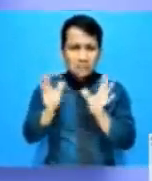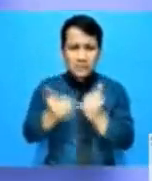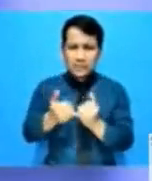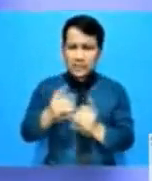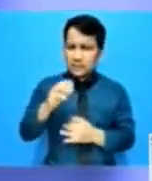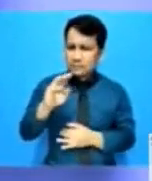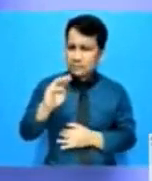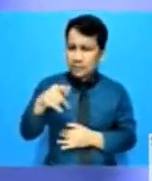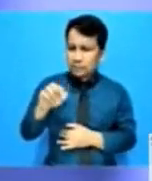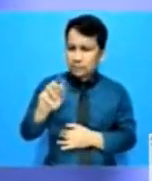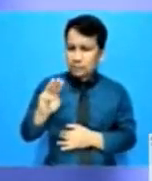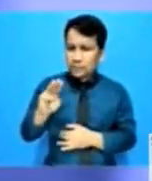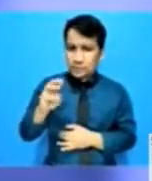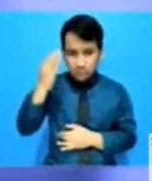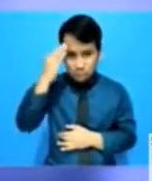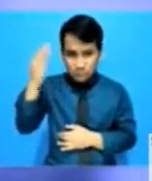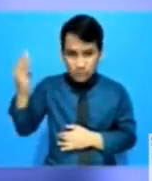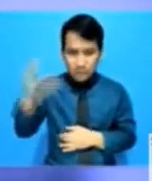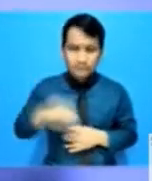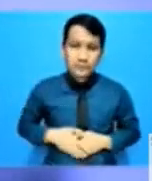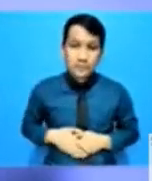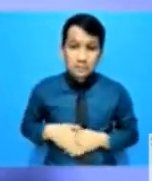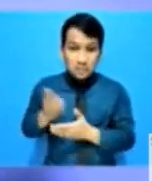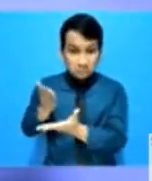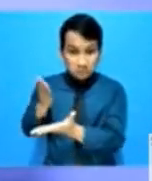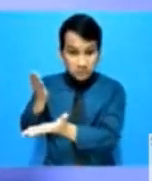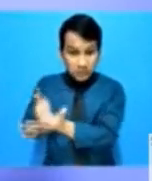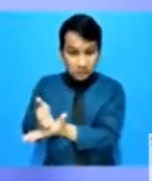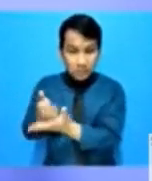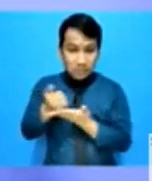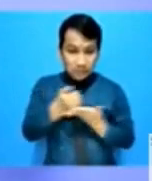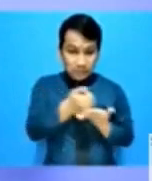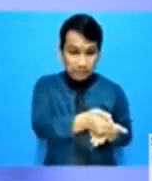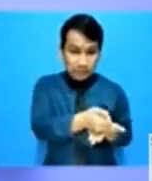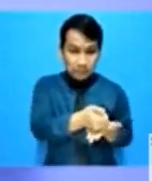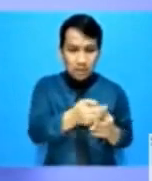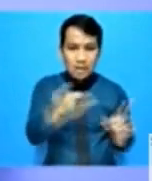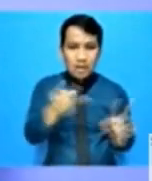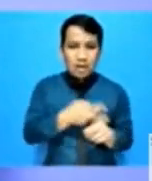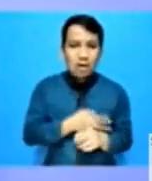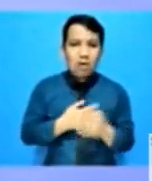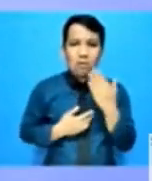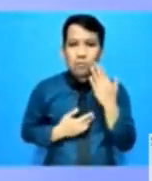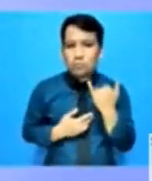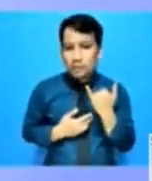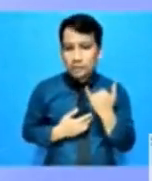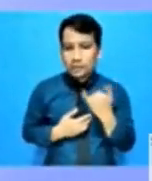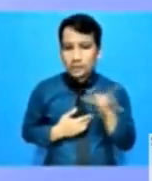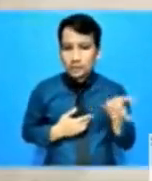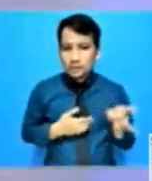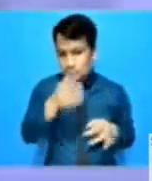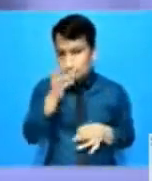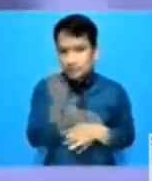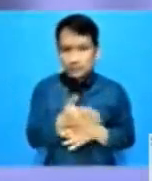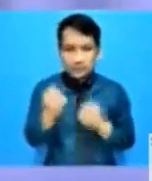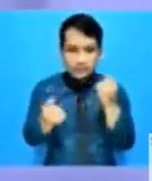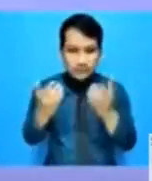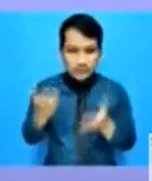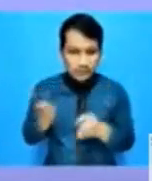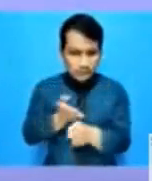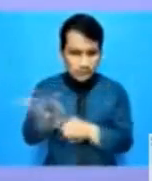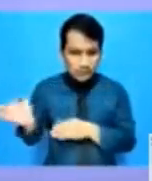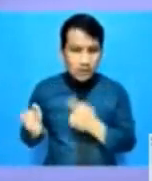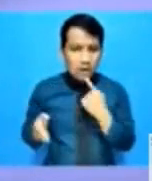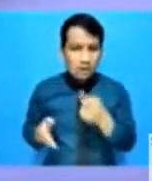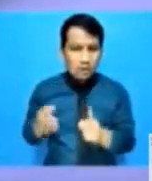Bulacan. Pero, imbis na huminto at tulungan ang biktima, aba, dead man driver dumiretso lang. Ang